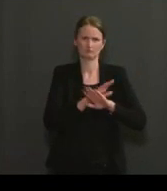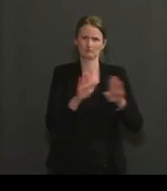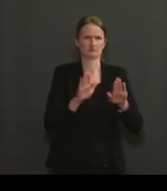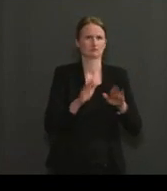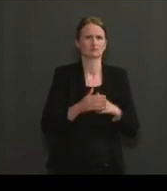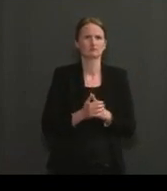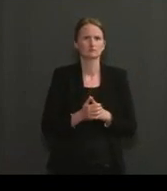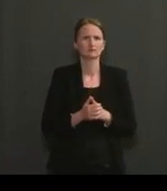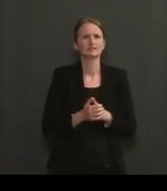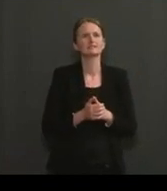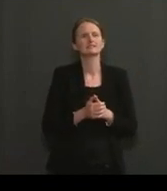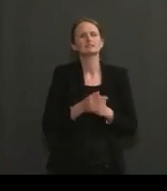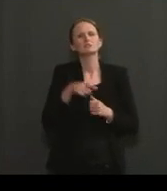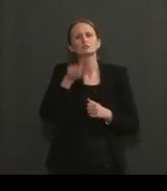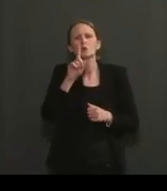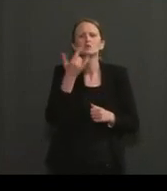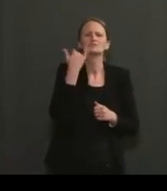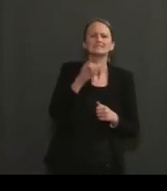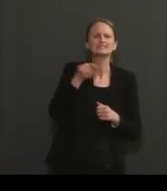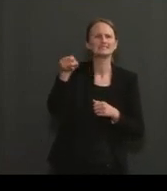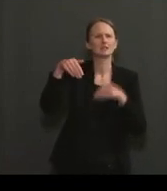commerce opère avec un système de rendez-vous.